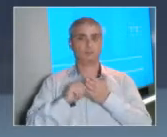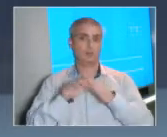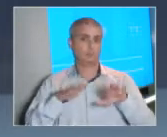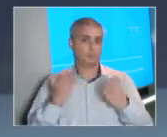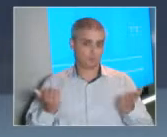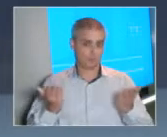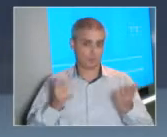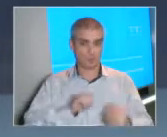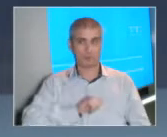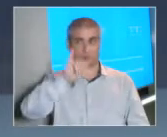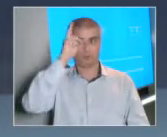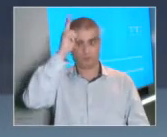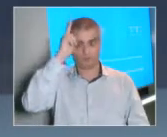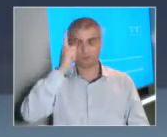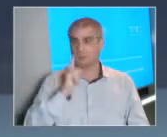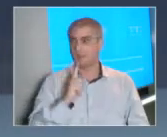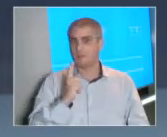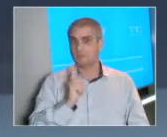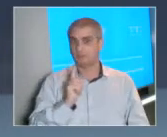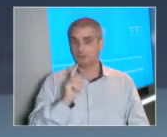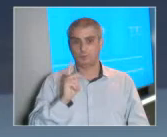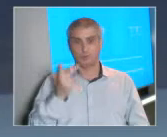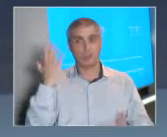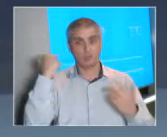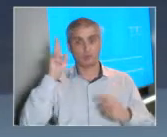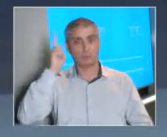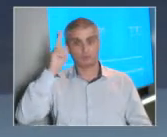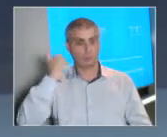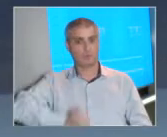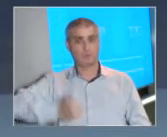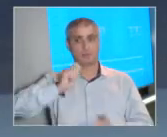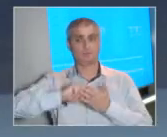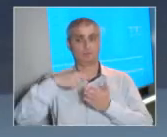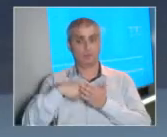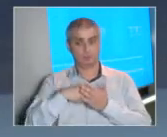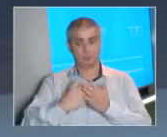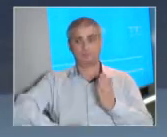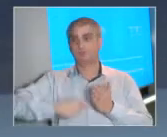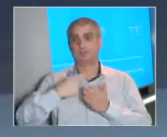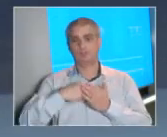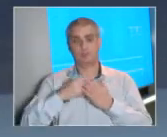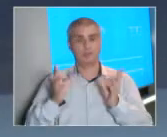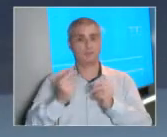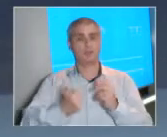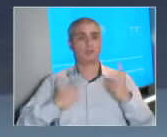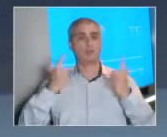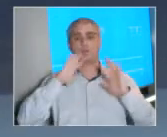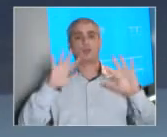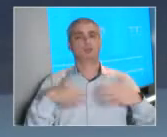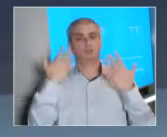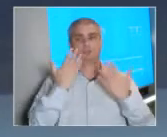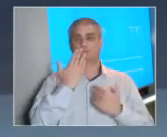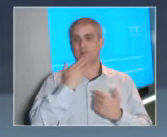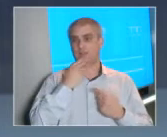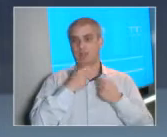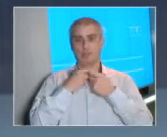הממשלה לטוס לחול, אבל מי שדווקא בילו בחול היו מנכ״ל משרד האוצר ושר האוצר. הם חגגו עשור